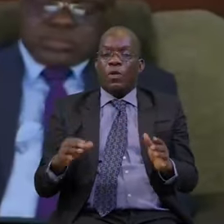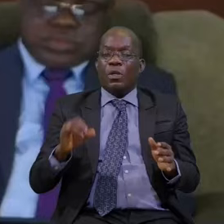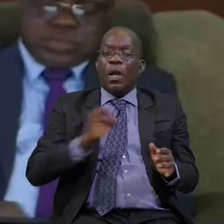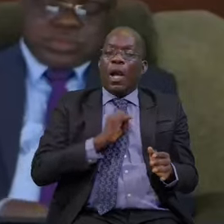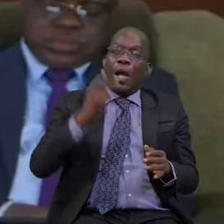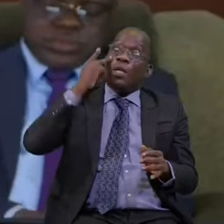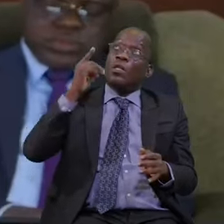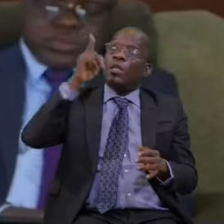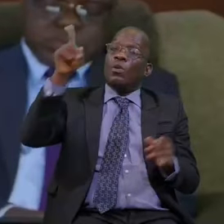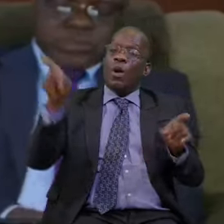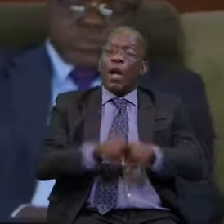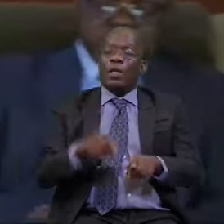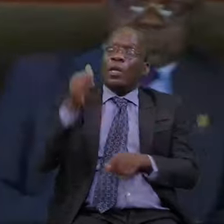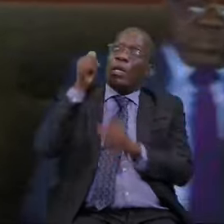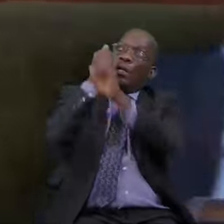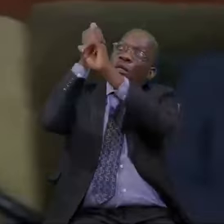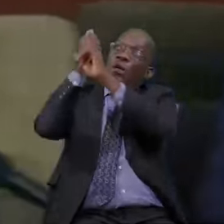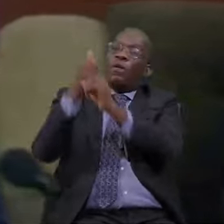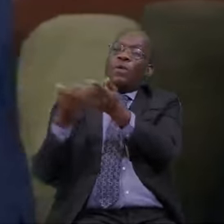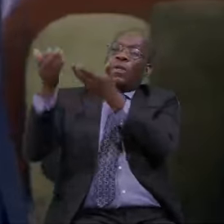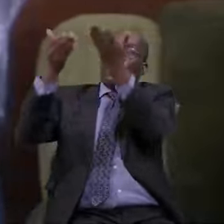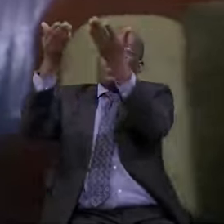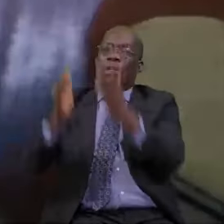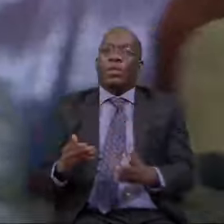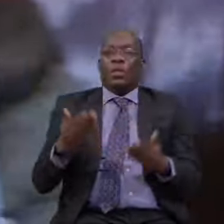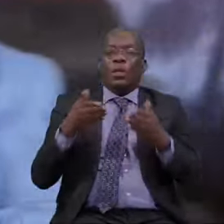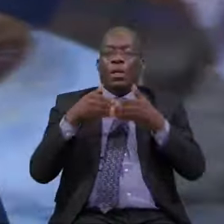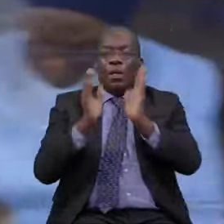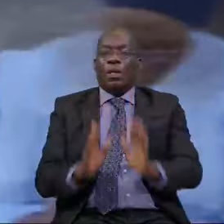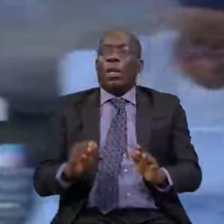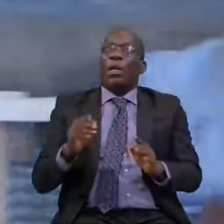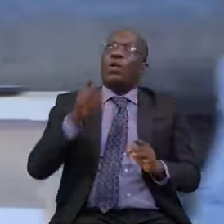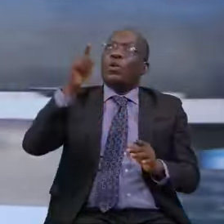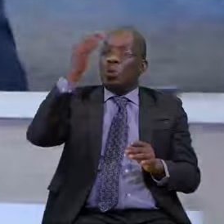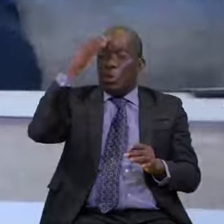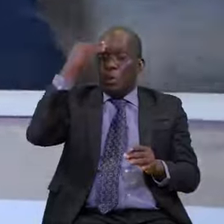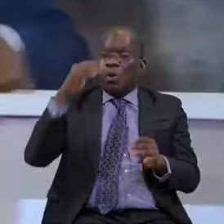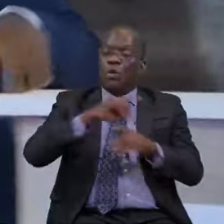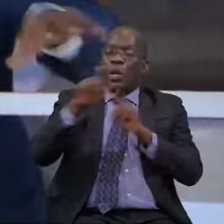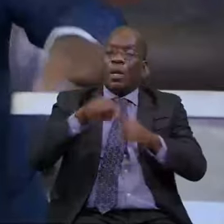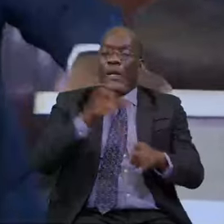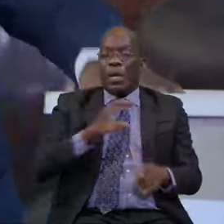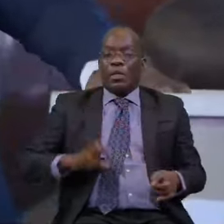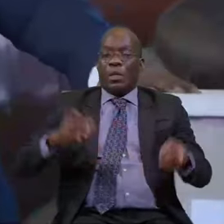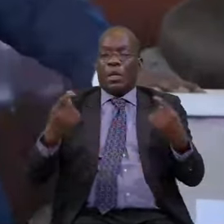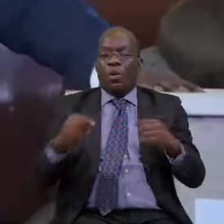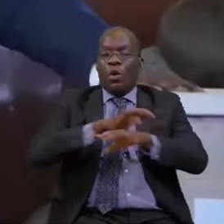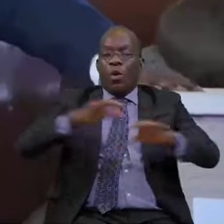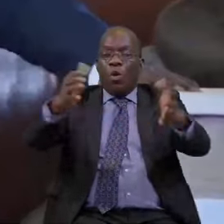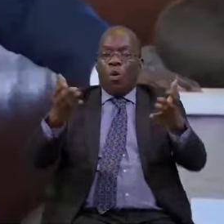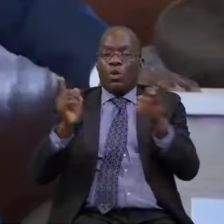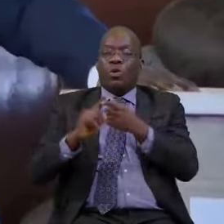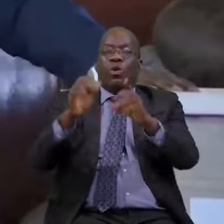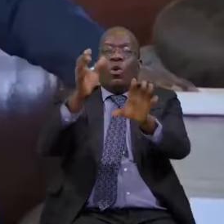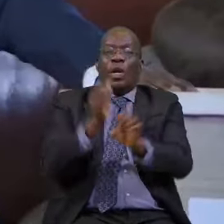comme un dirigeant qui se sacrifie. Comme Christ, il est venu, alors il n'a rien ravi